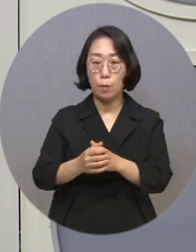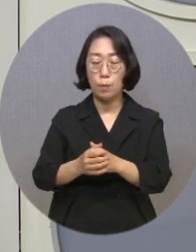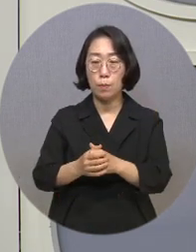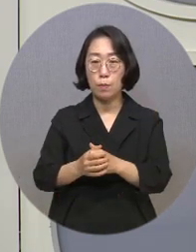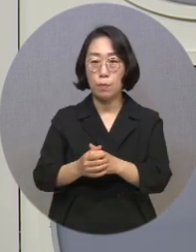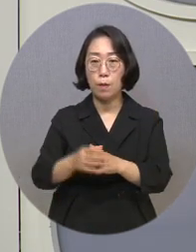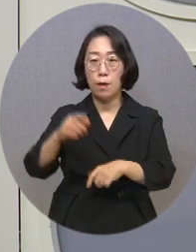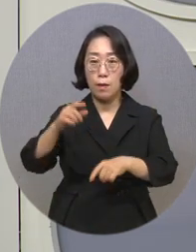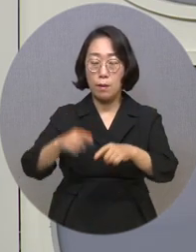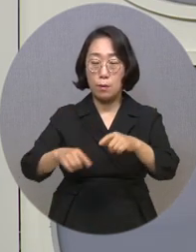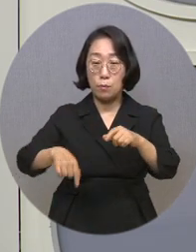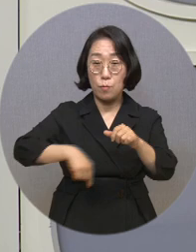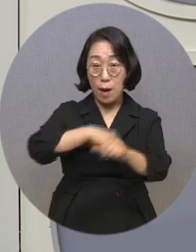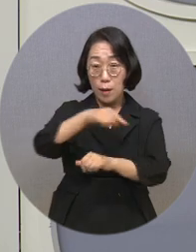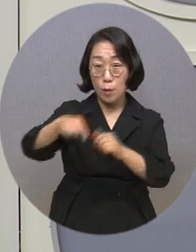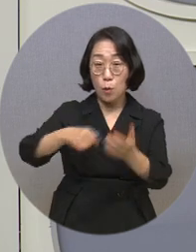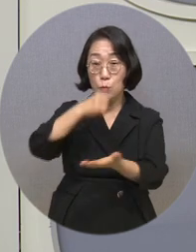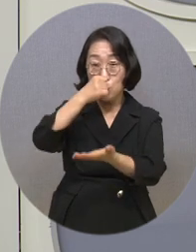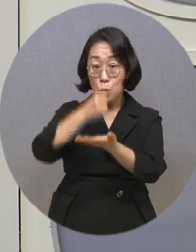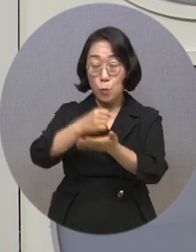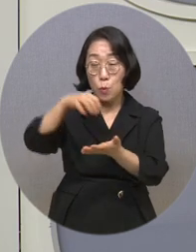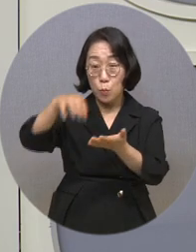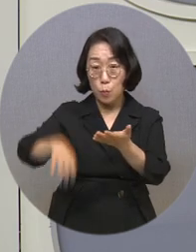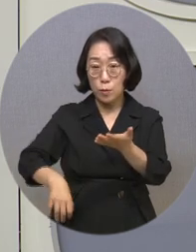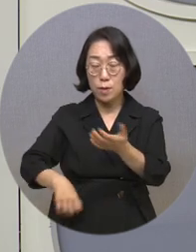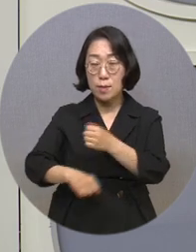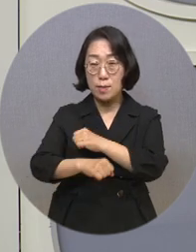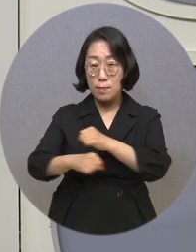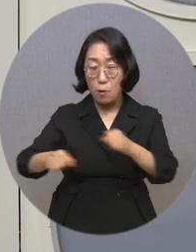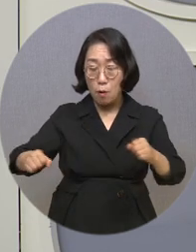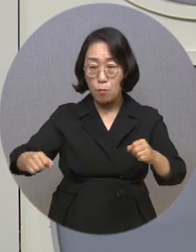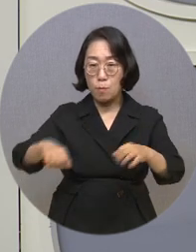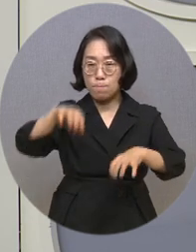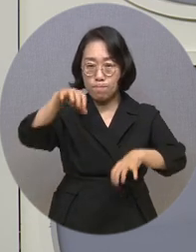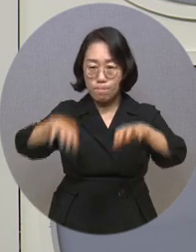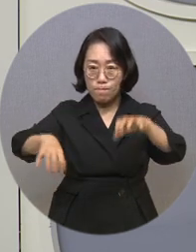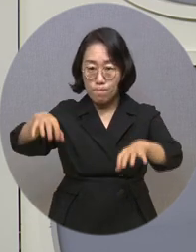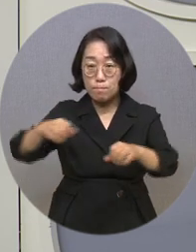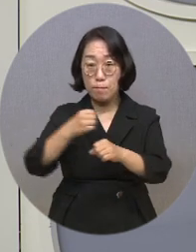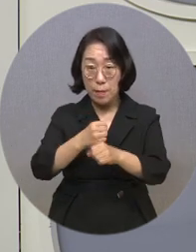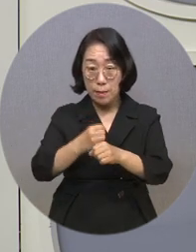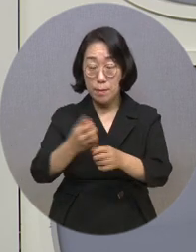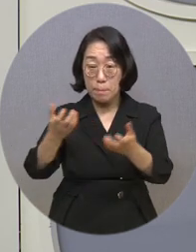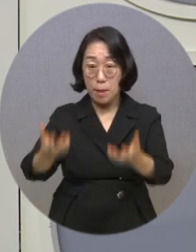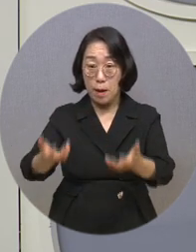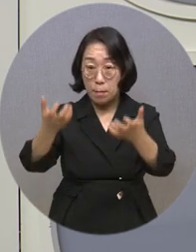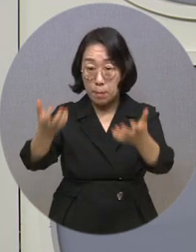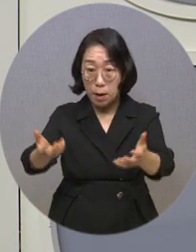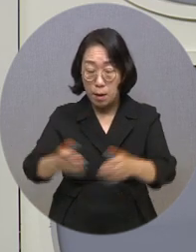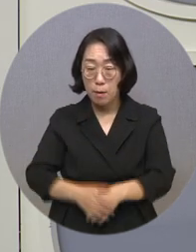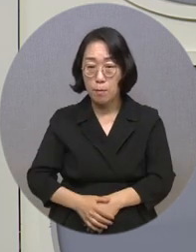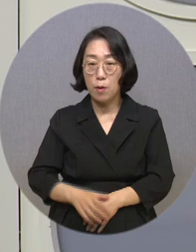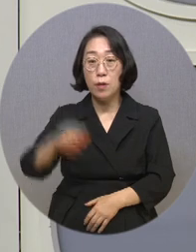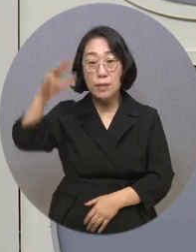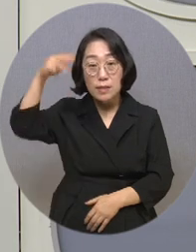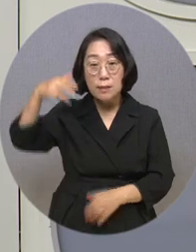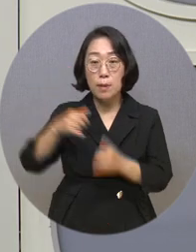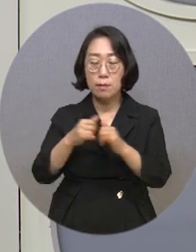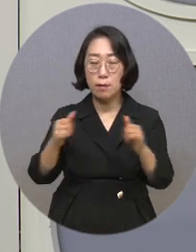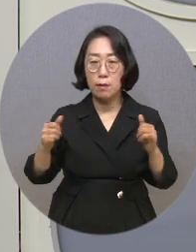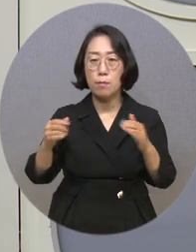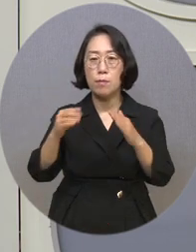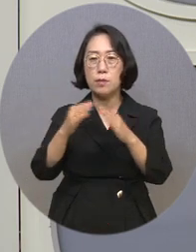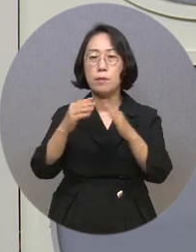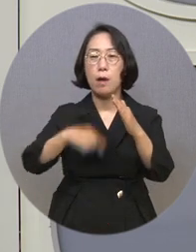시골에다가 큰 타운을 하나 만들어가지고 거기서 그런 일을 하게 되면은 치매 어르신들이 사실은